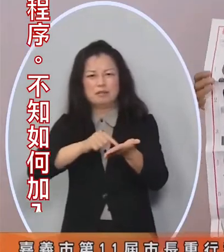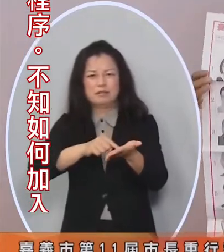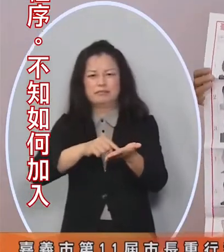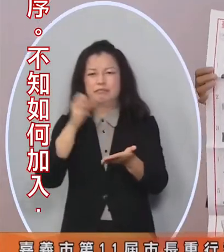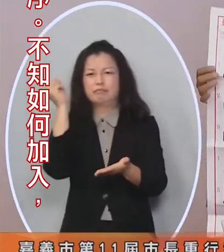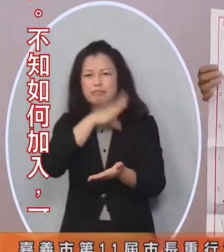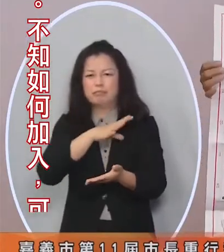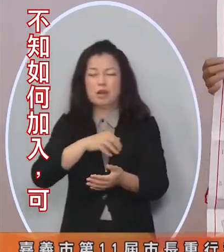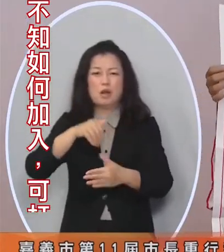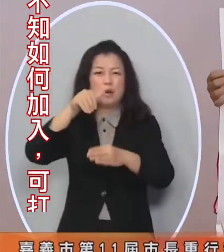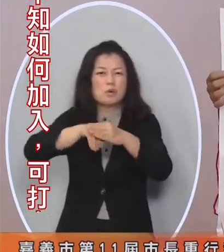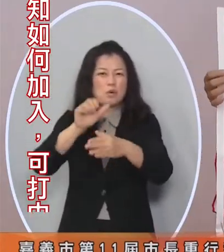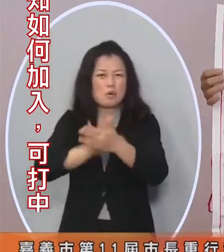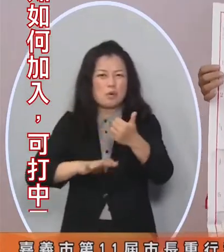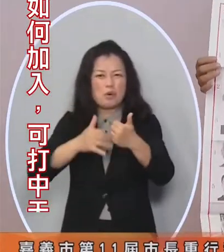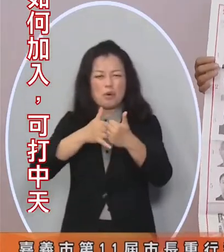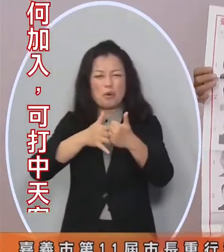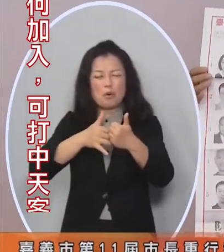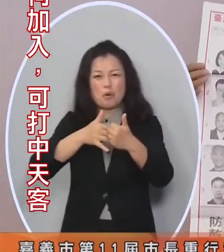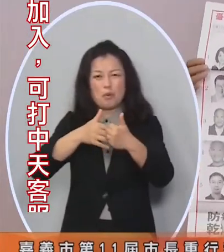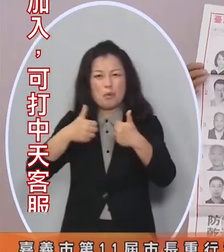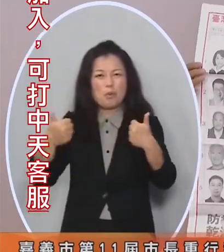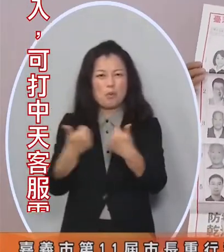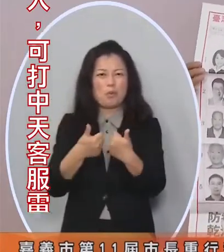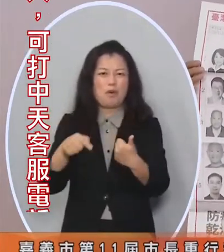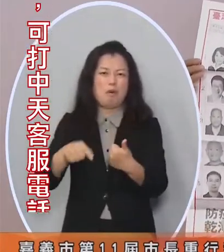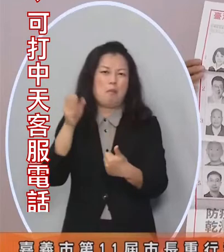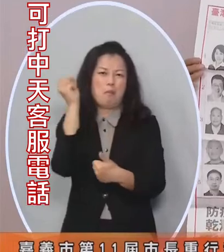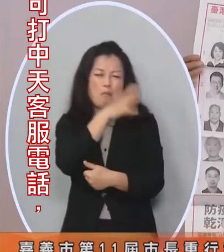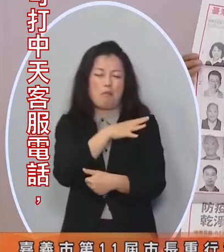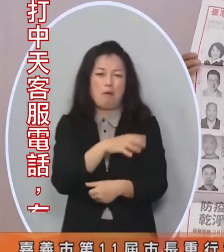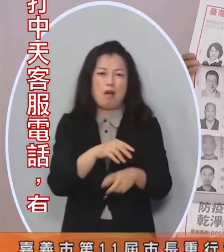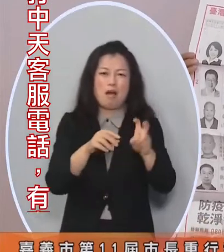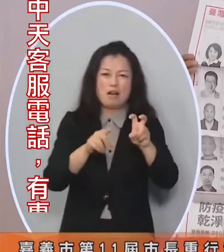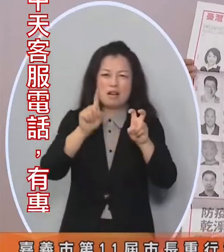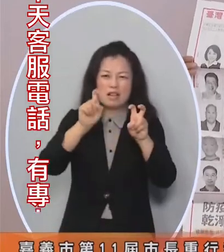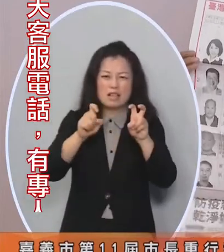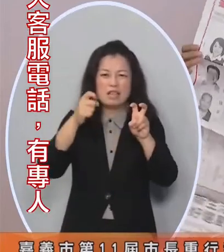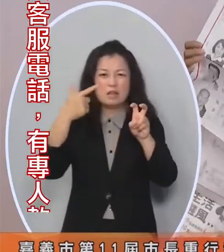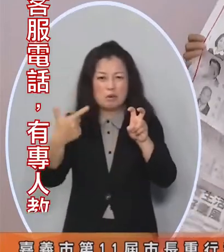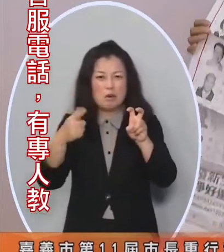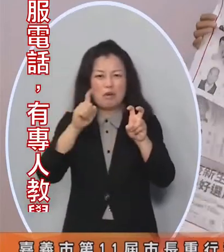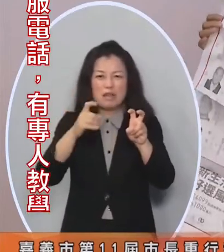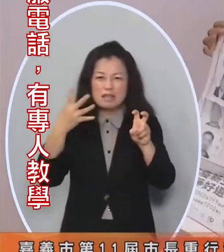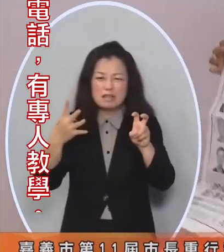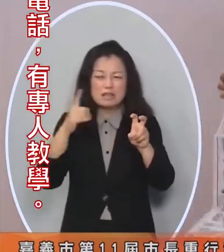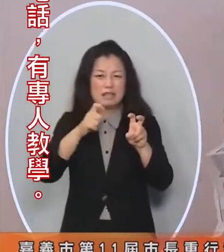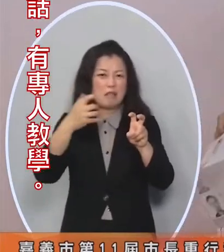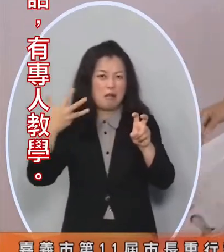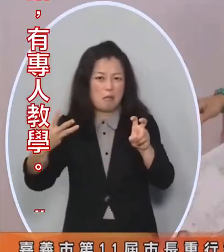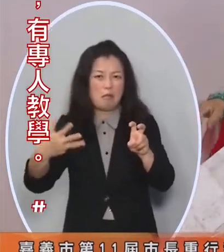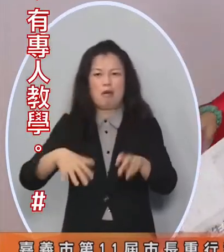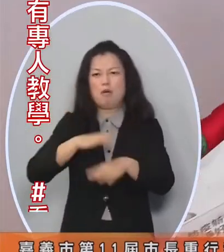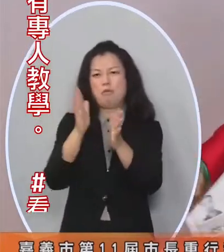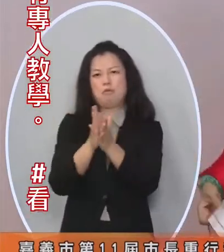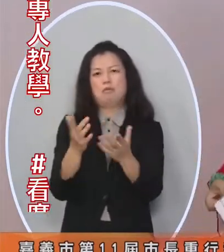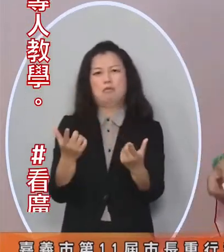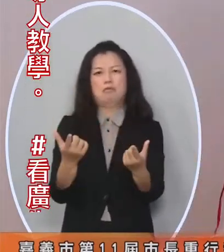嘛，几年了，我从2014、2016、2018，他就是故意在腐败的